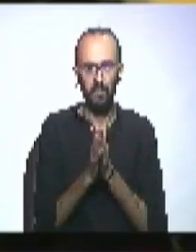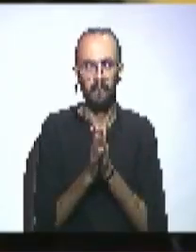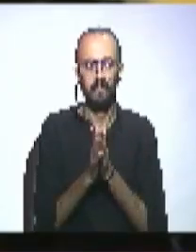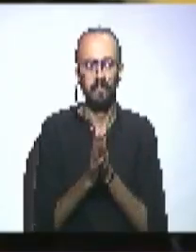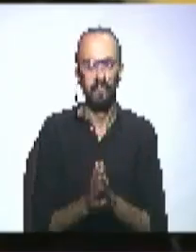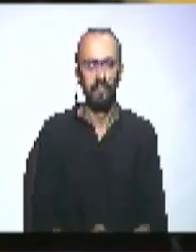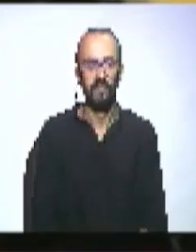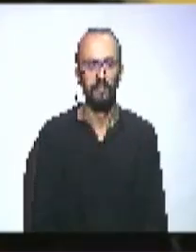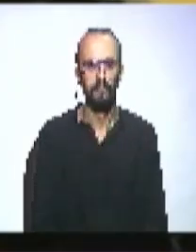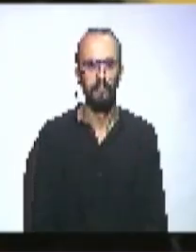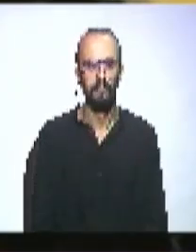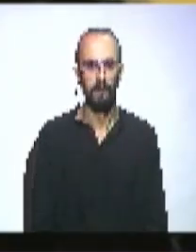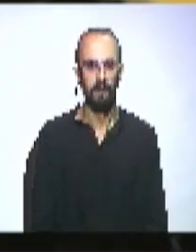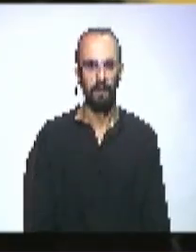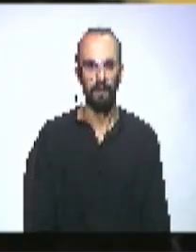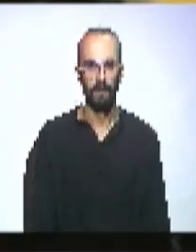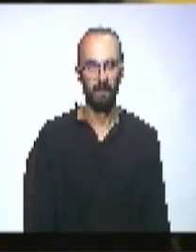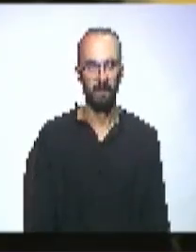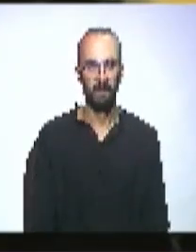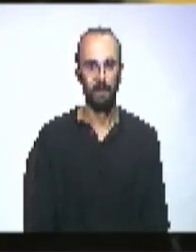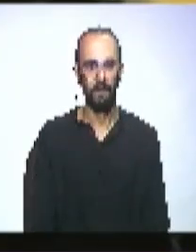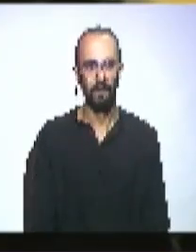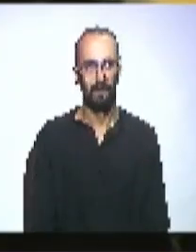احنا بنشتغلها دي